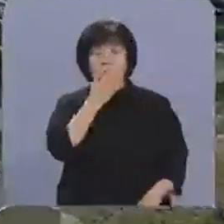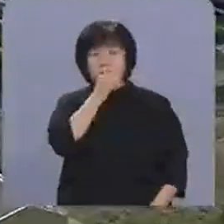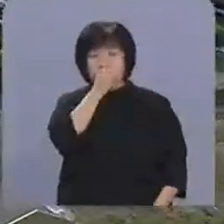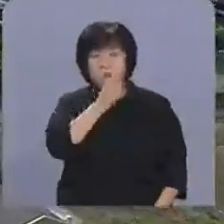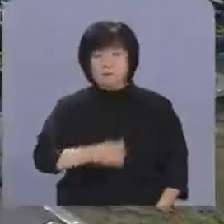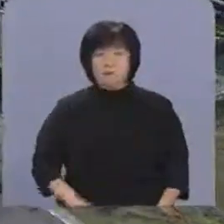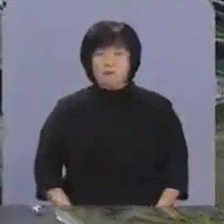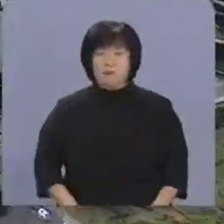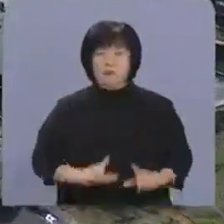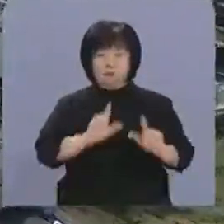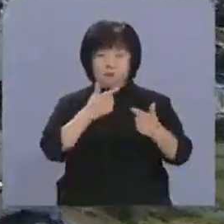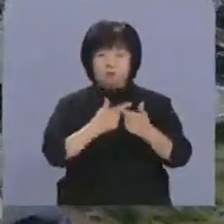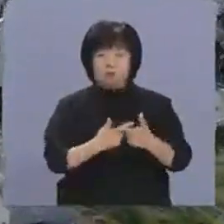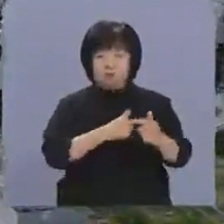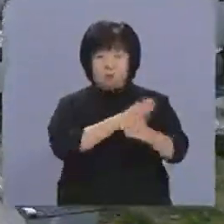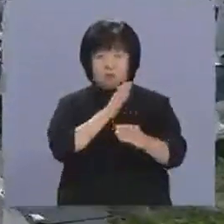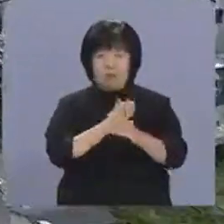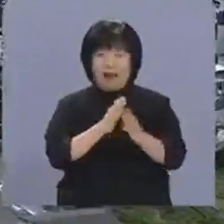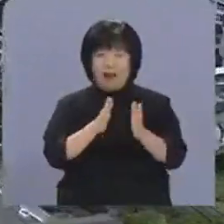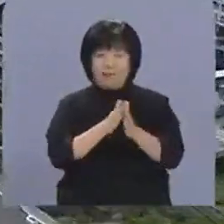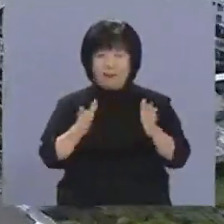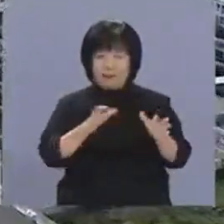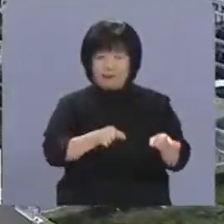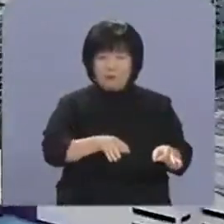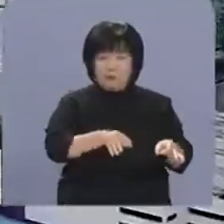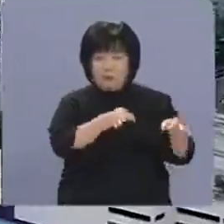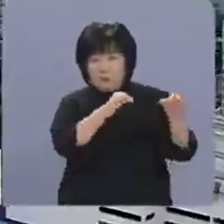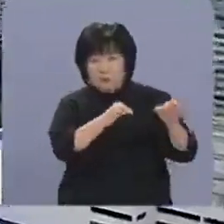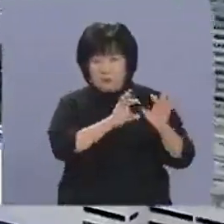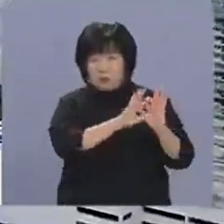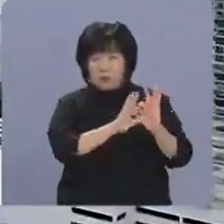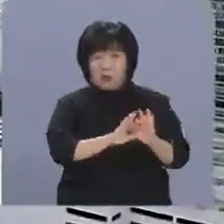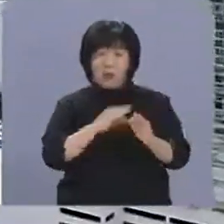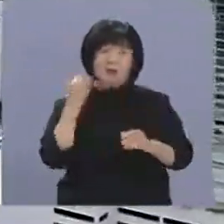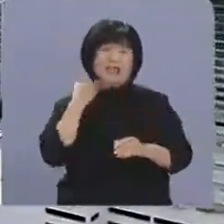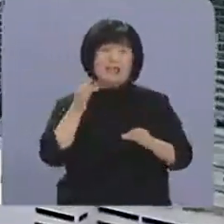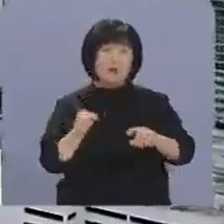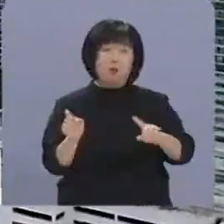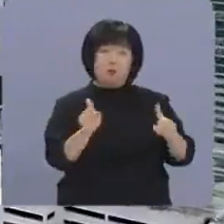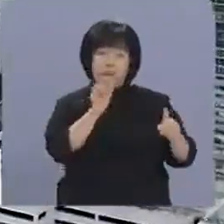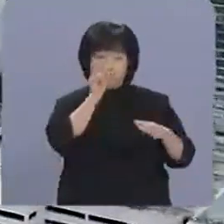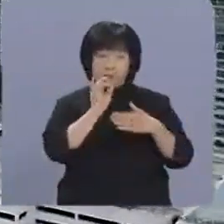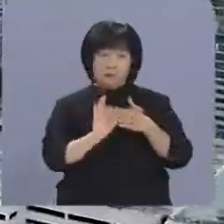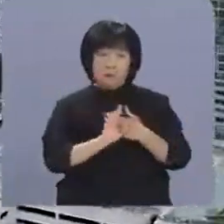동부 산을 준 가격 상승이 지속하면